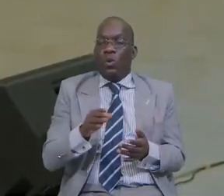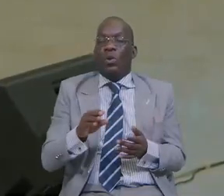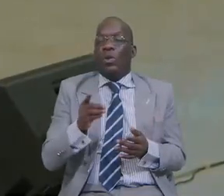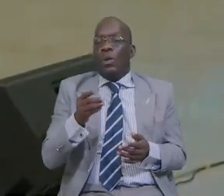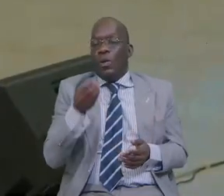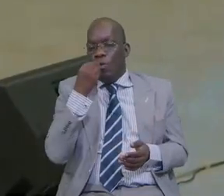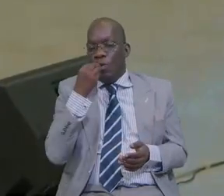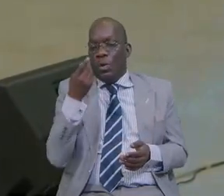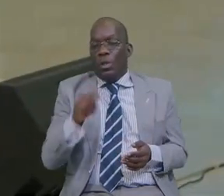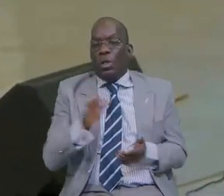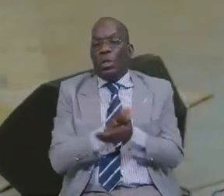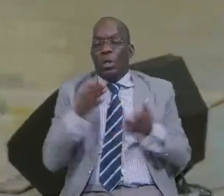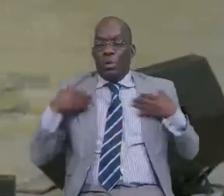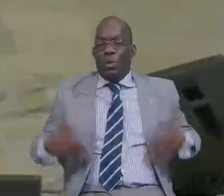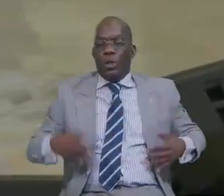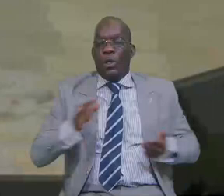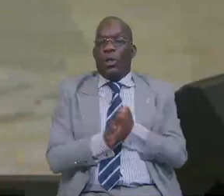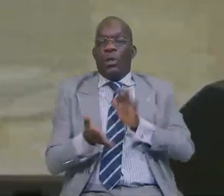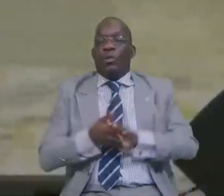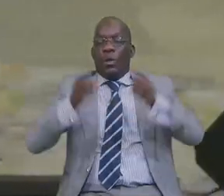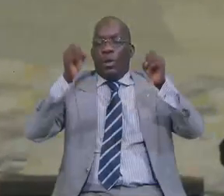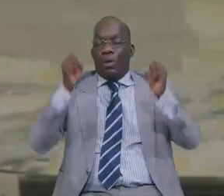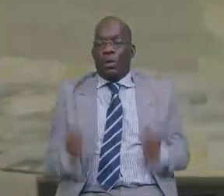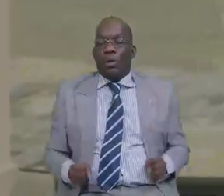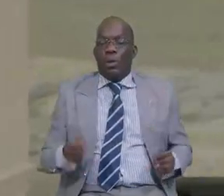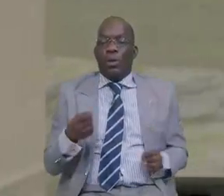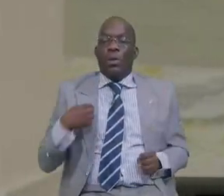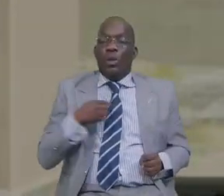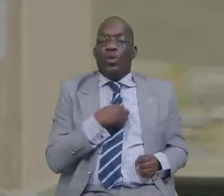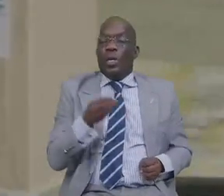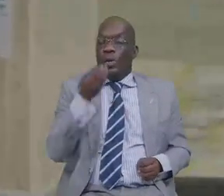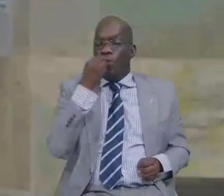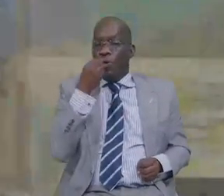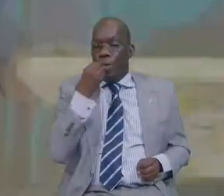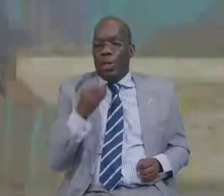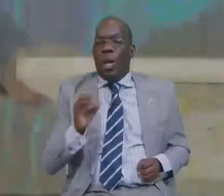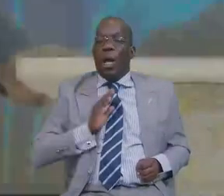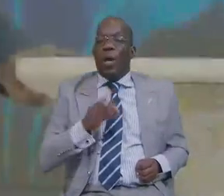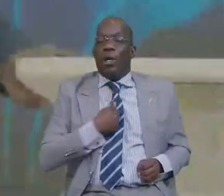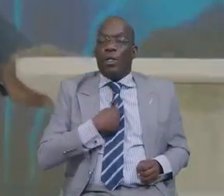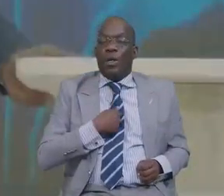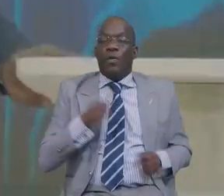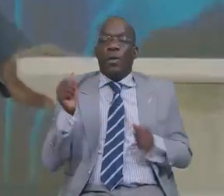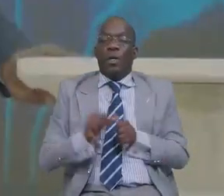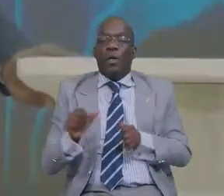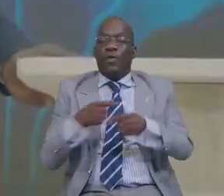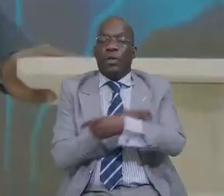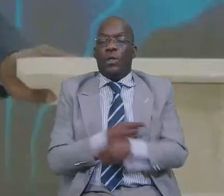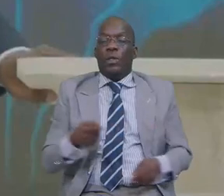Et vous prenez de bons repas, le corps devient fort. Nous devons nous nourrir chaque jour et le